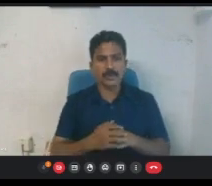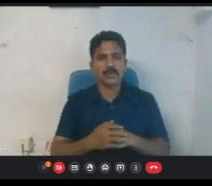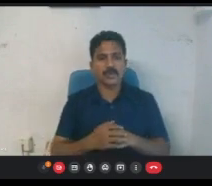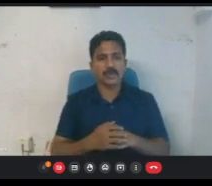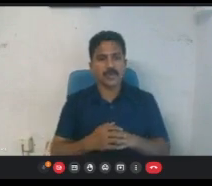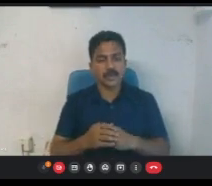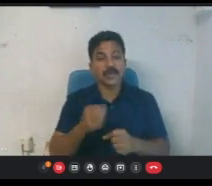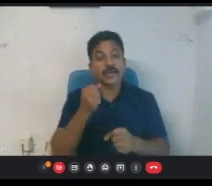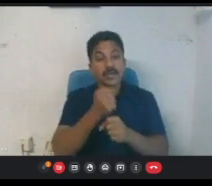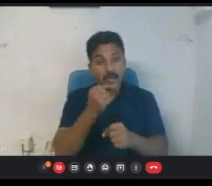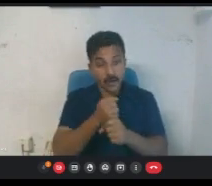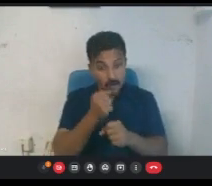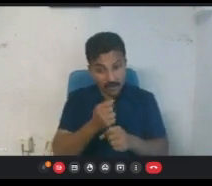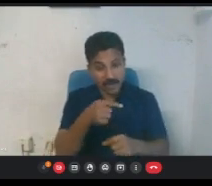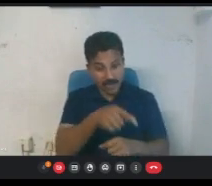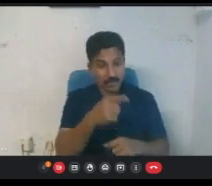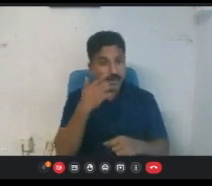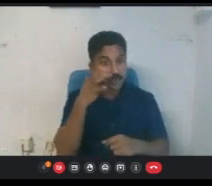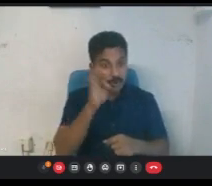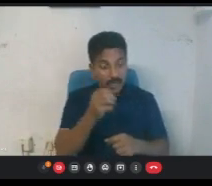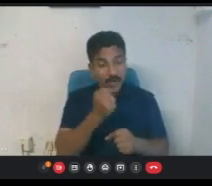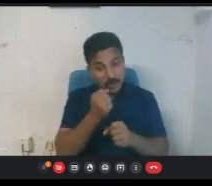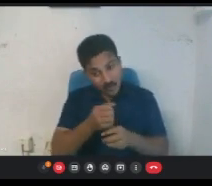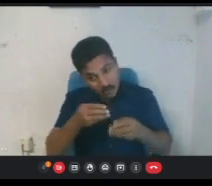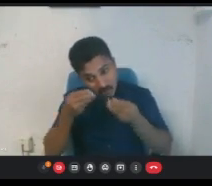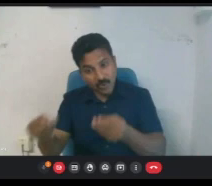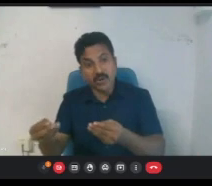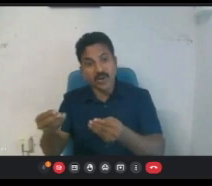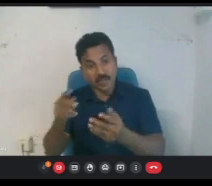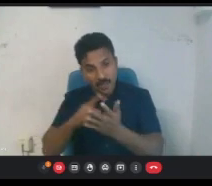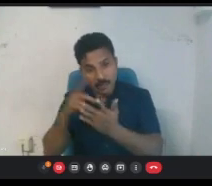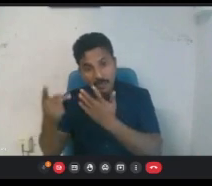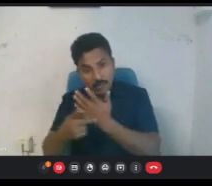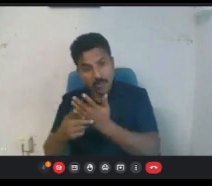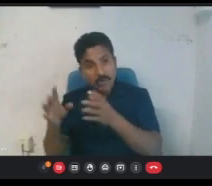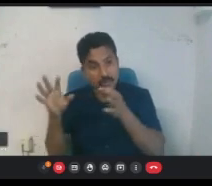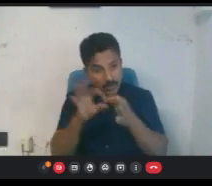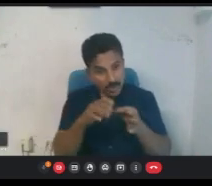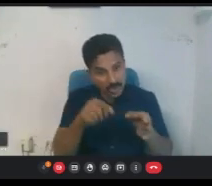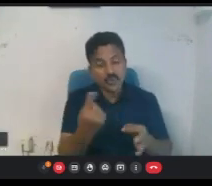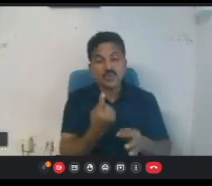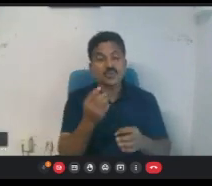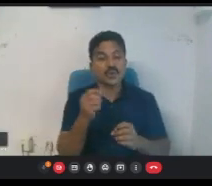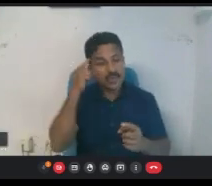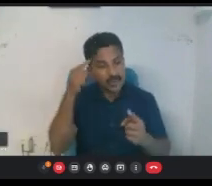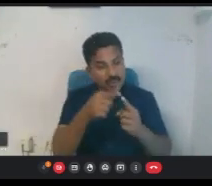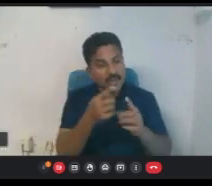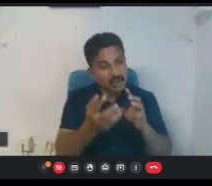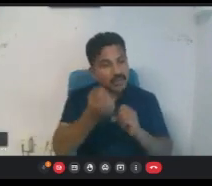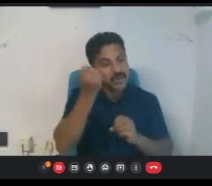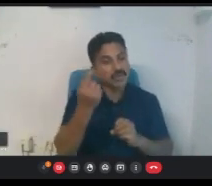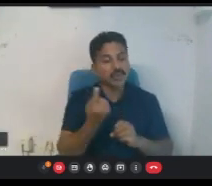സർക്കാരിന്റെ ശ്രദ്ധയിൽ എത്തിച്ചിട്ട് ആവശ്യമായ പദ്ധതികളും പരിപാടികളുമായിട്ട് വരണം, എങ്കിലേ നമ്മൾ ഇതുകൊണ്ട് ഉദ്ദേശിക്കുന്ന ഗുണം കിട്ടുന്നുള്ളൂ.